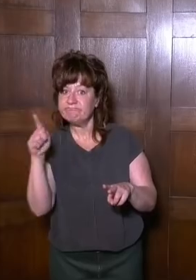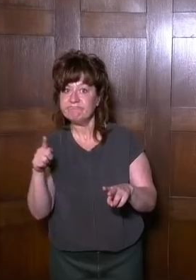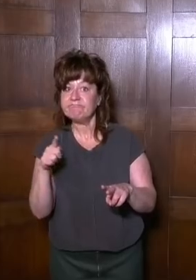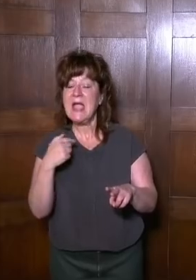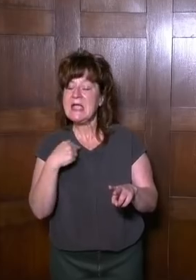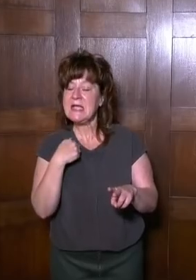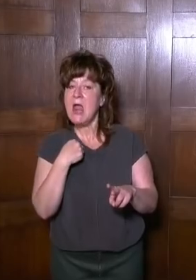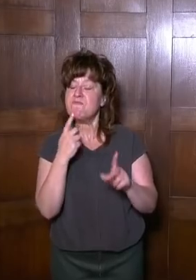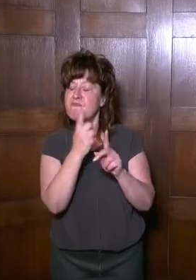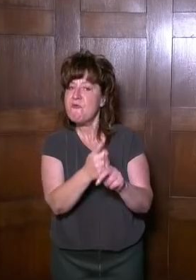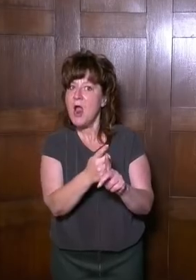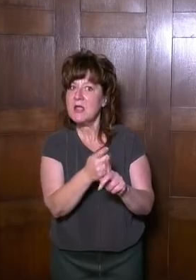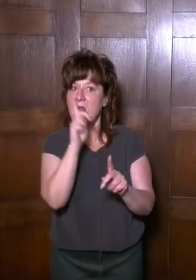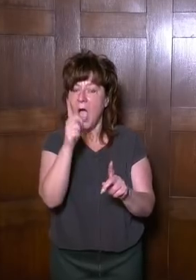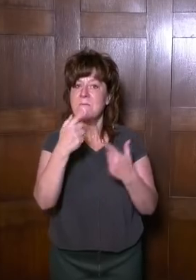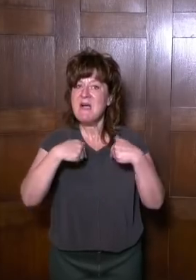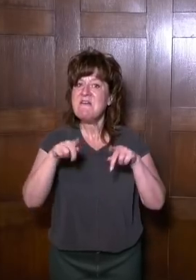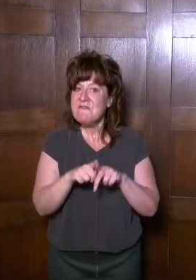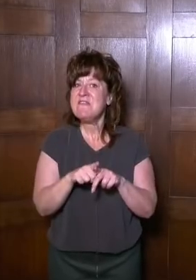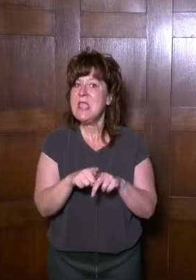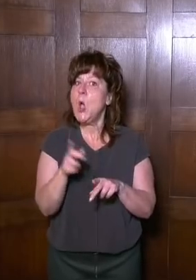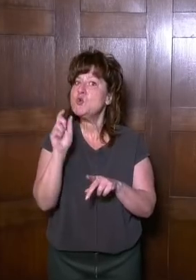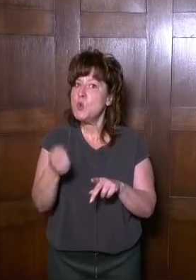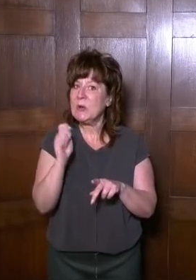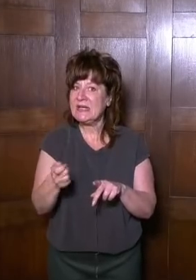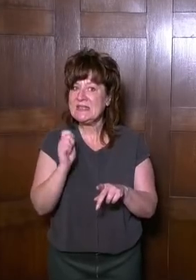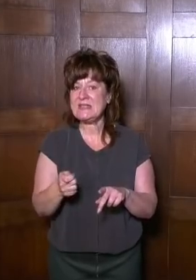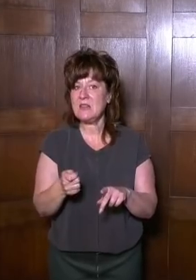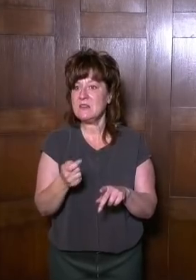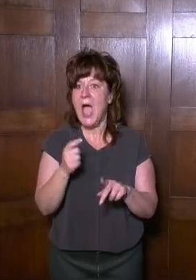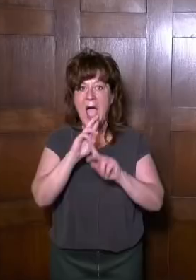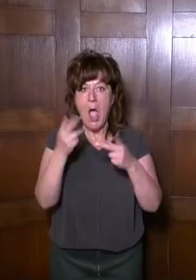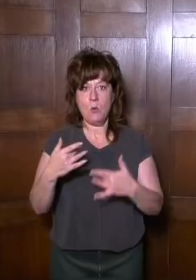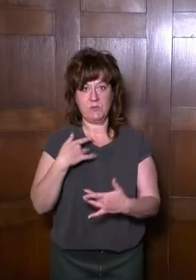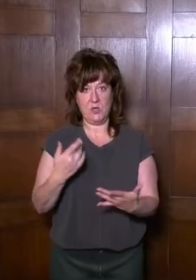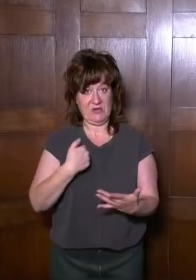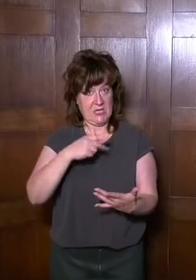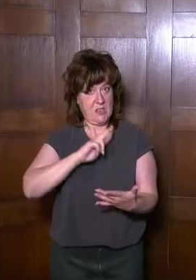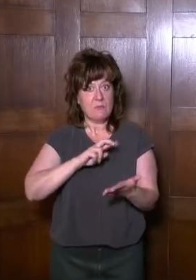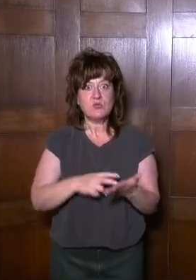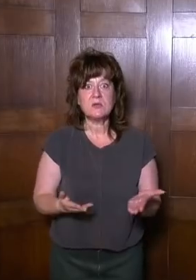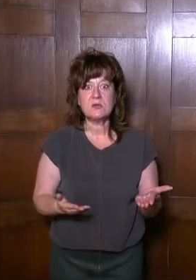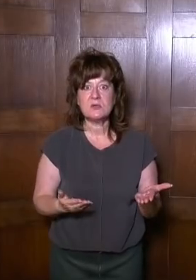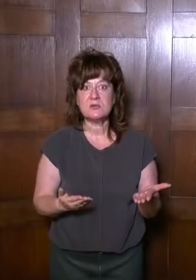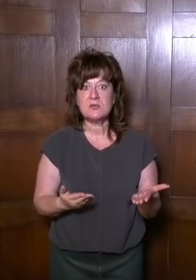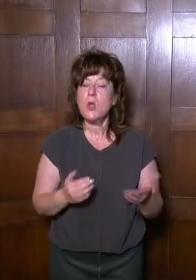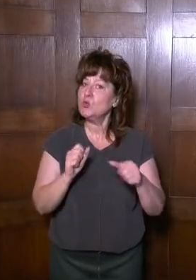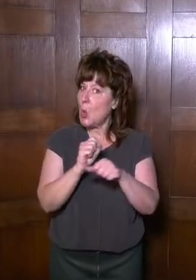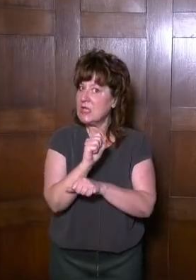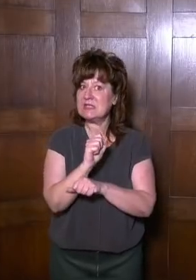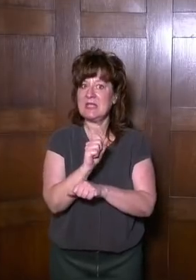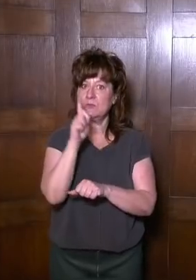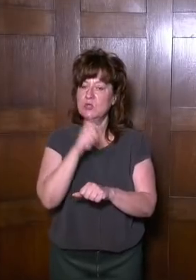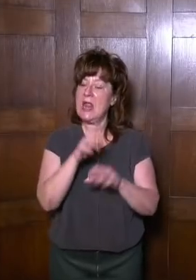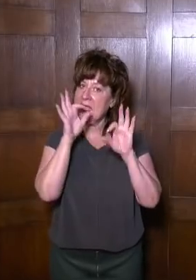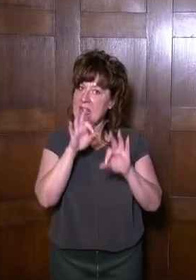Ich sage Ihnen auch, wir Juristinnen und Juristen sind ja auch nicht unbetroffen davon, ich bin selbstständig, aber nichtsdestotrotz, da sollte man